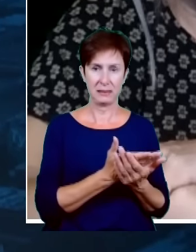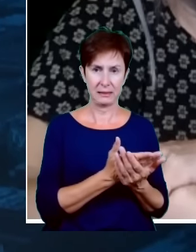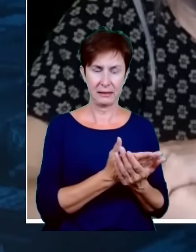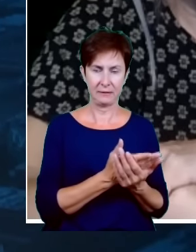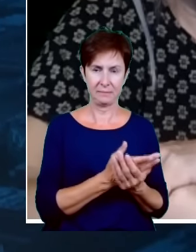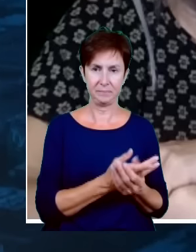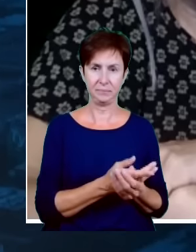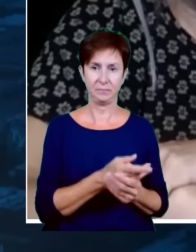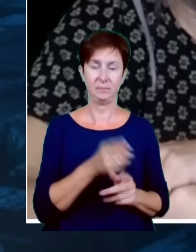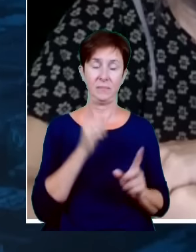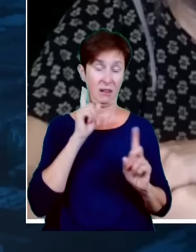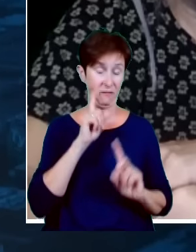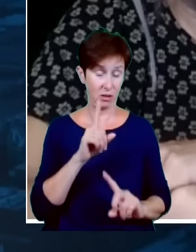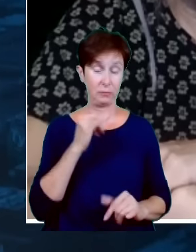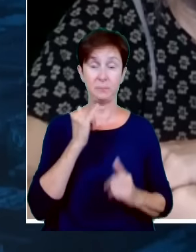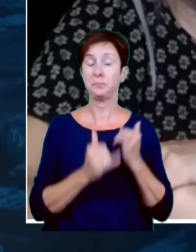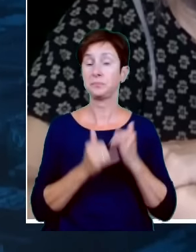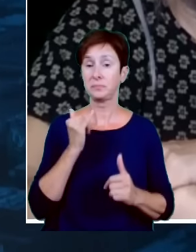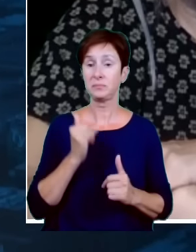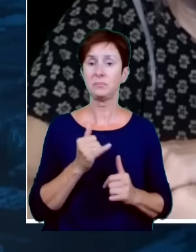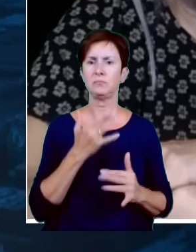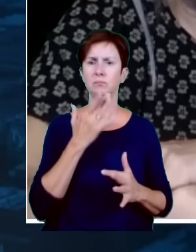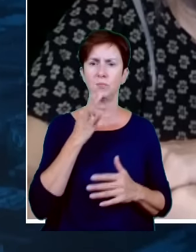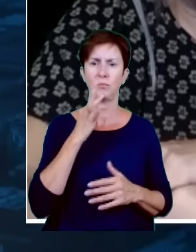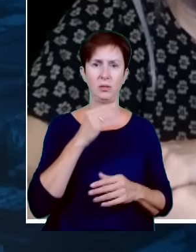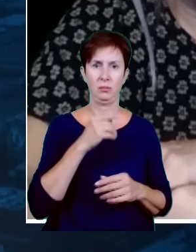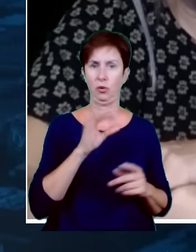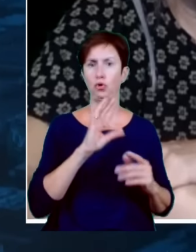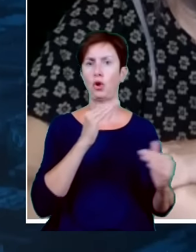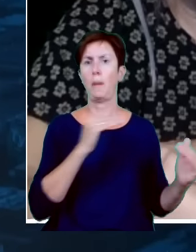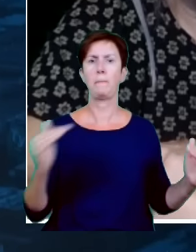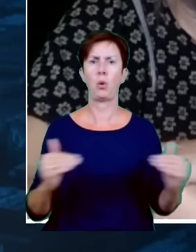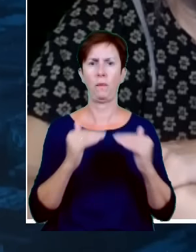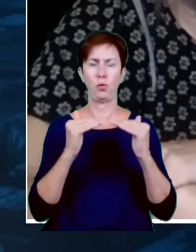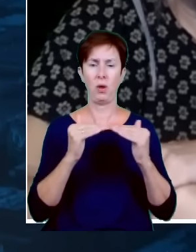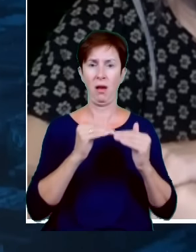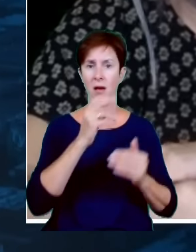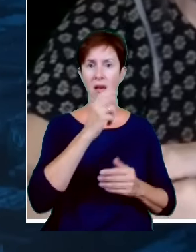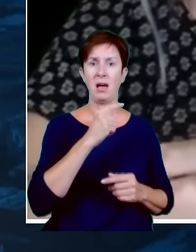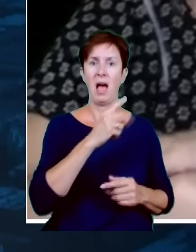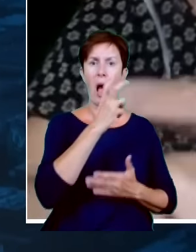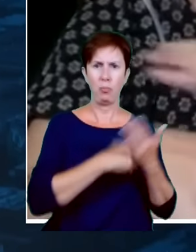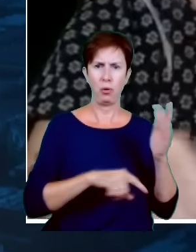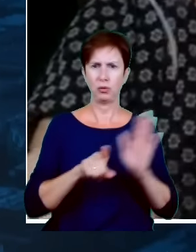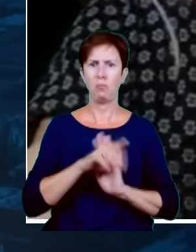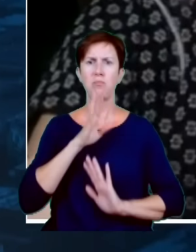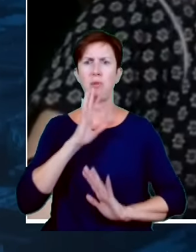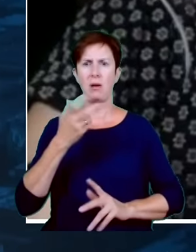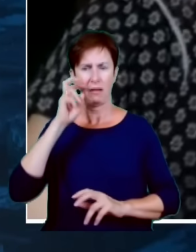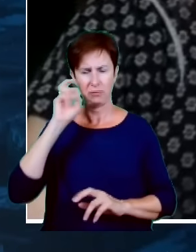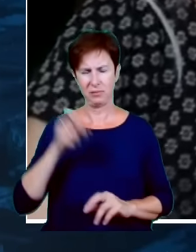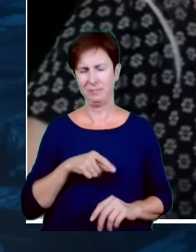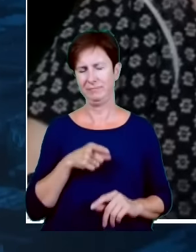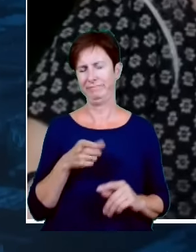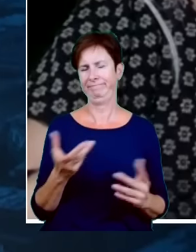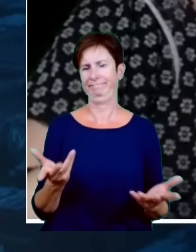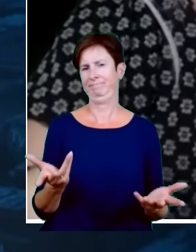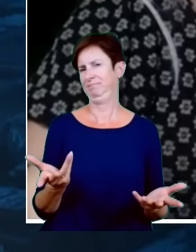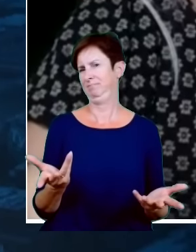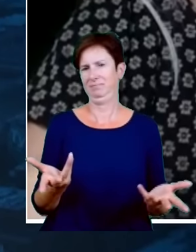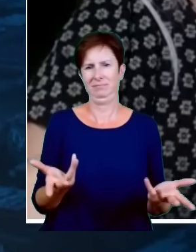kiedy sprowadza się aborcje do wyrwania zęba no to no to to pokazuje Jaki jest stosunek do do